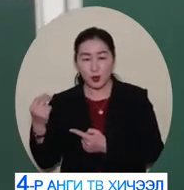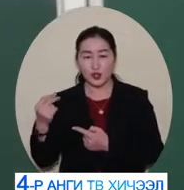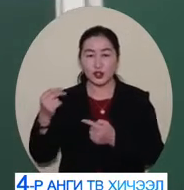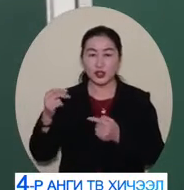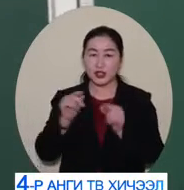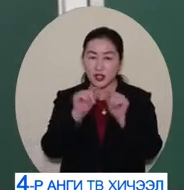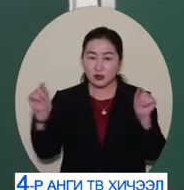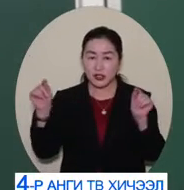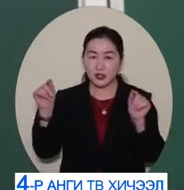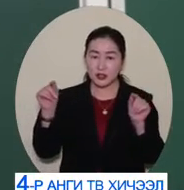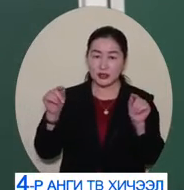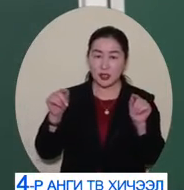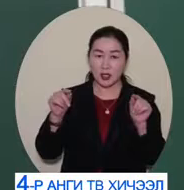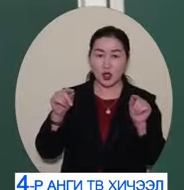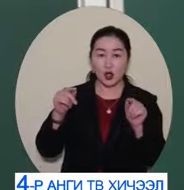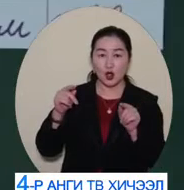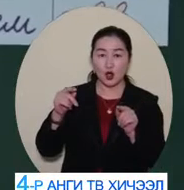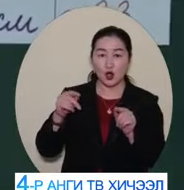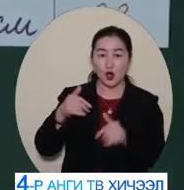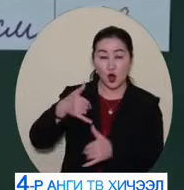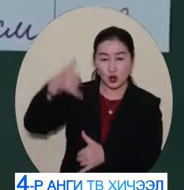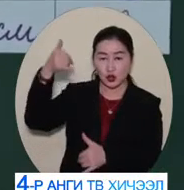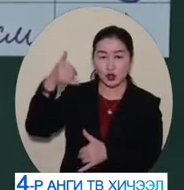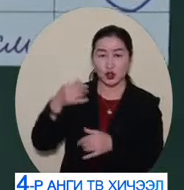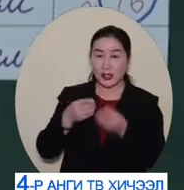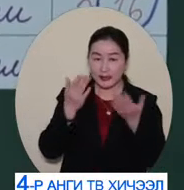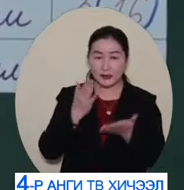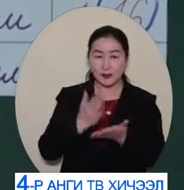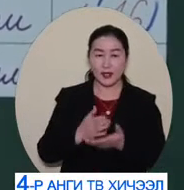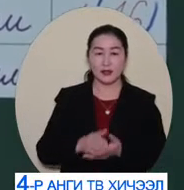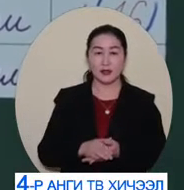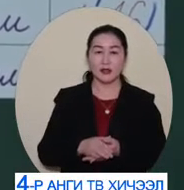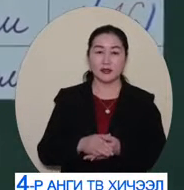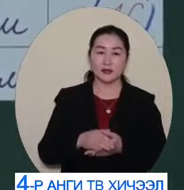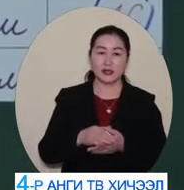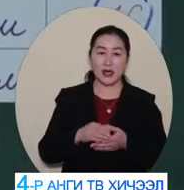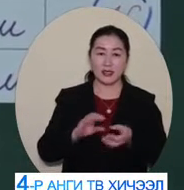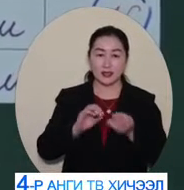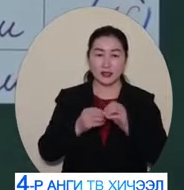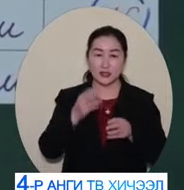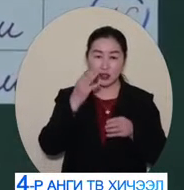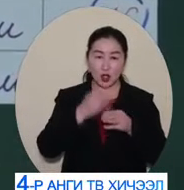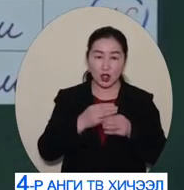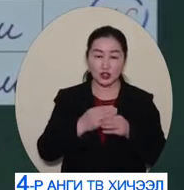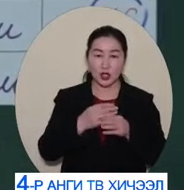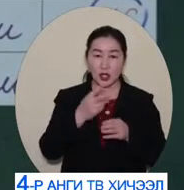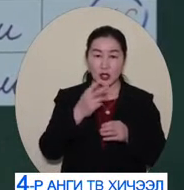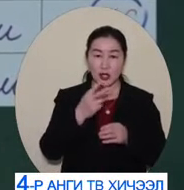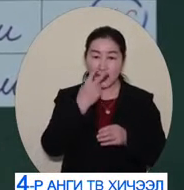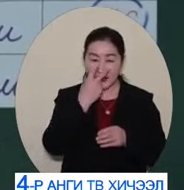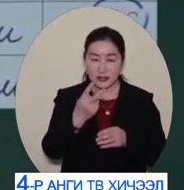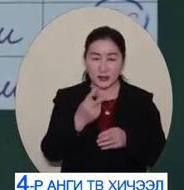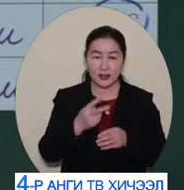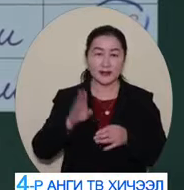Цэцэг хамаагүй яаж гэсэн юм бэ? Бодит хэмжээнээс өндөр гарсан байгаад байгаа биз? За одоо ингээд